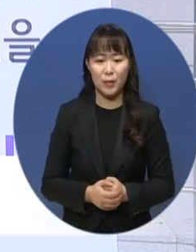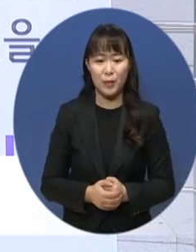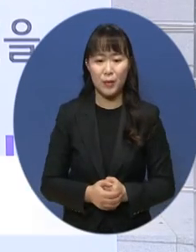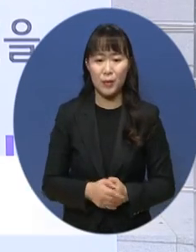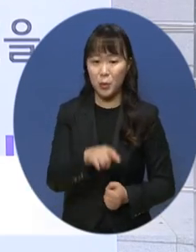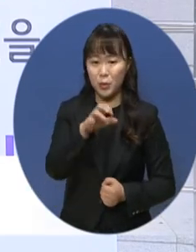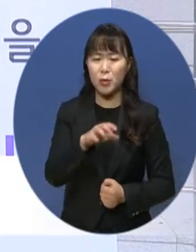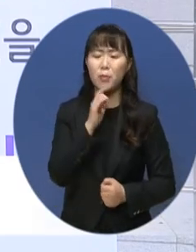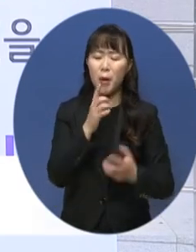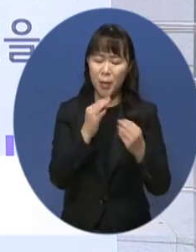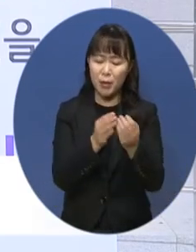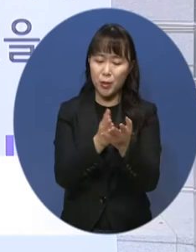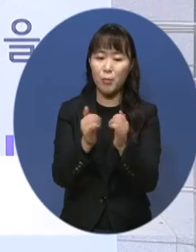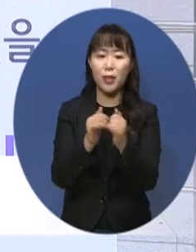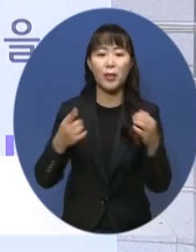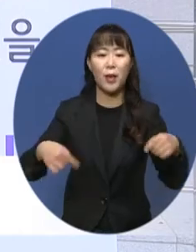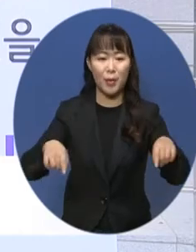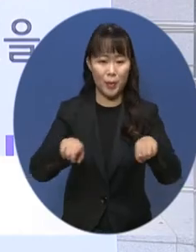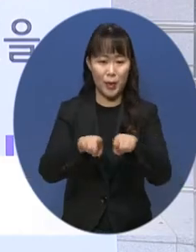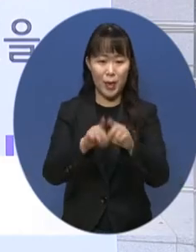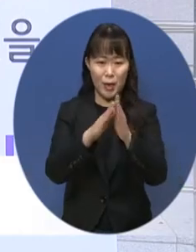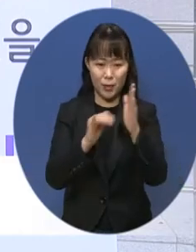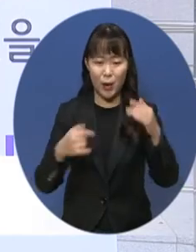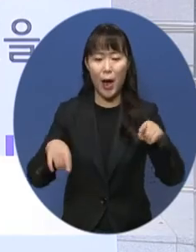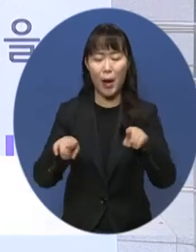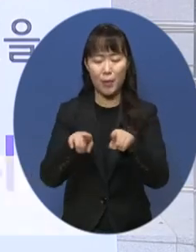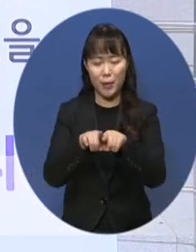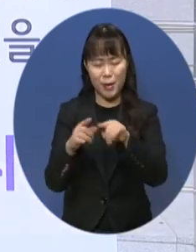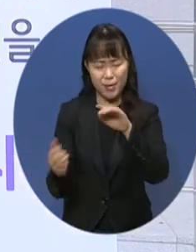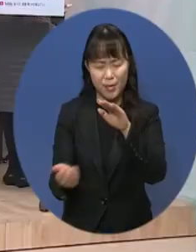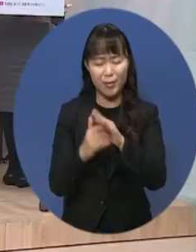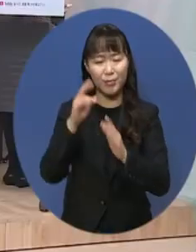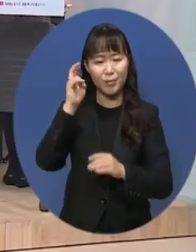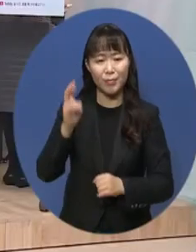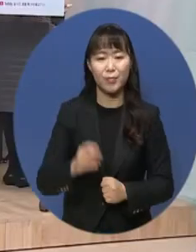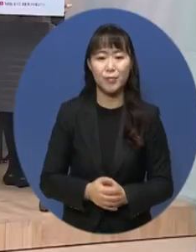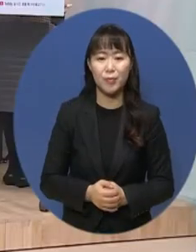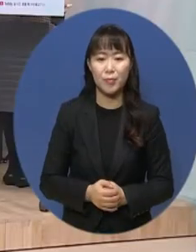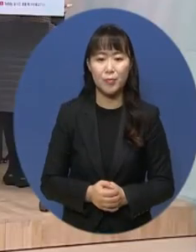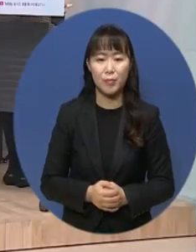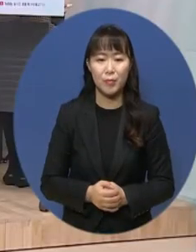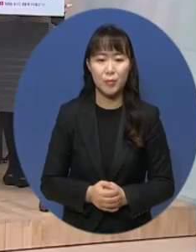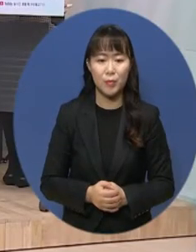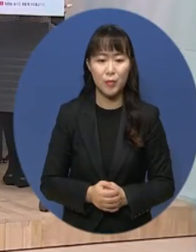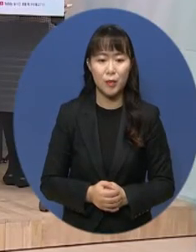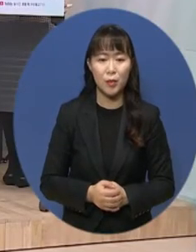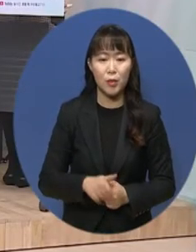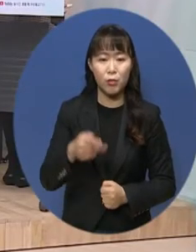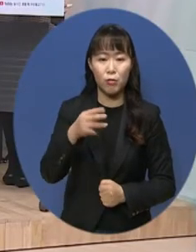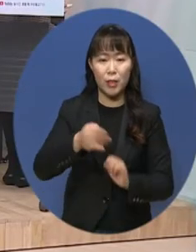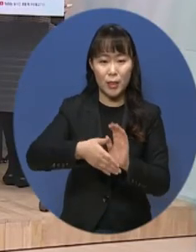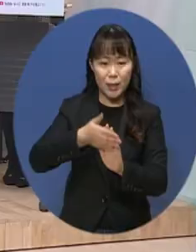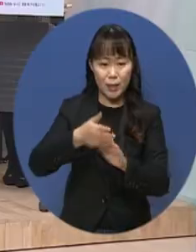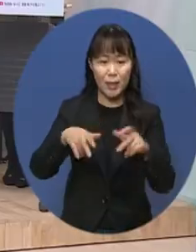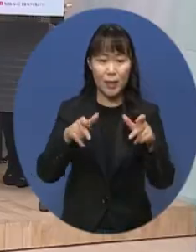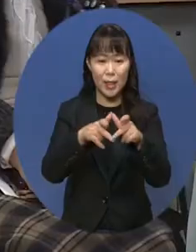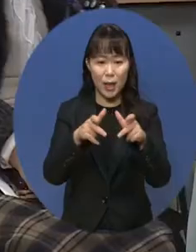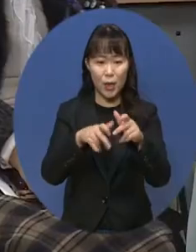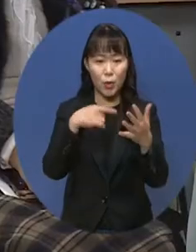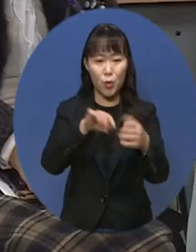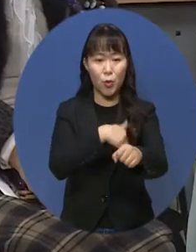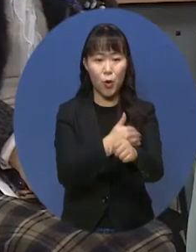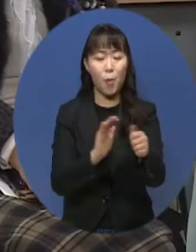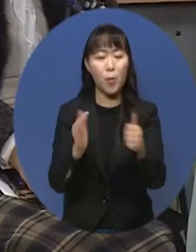여기에서 많은 전문가들과 함께 가족들과 함께 일어나갈 것입니다. 한편 구리시는 장애인 교육권 보장을